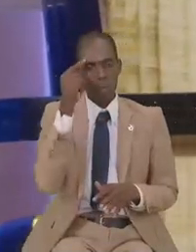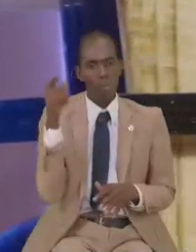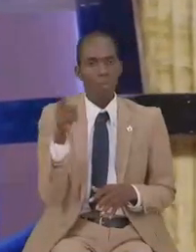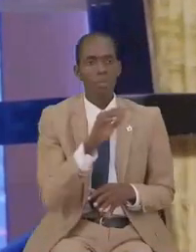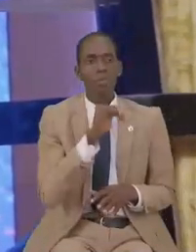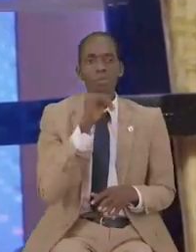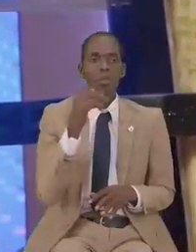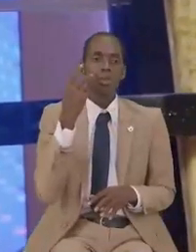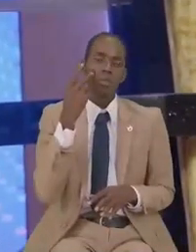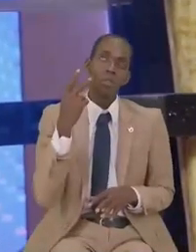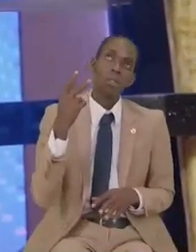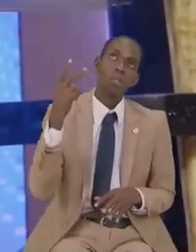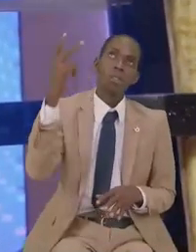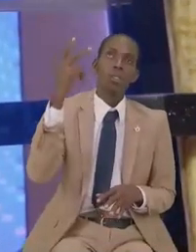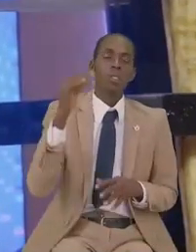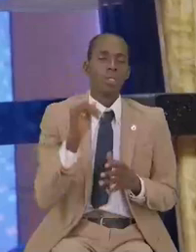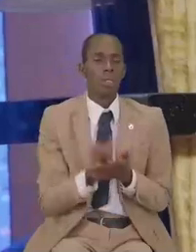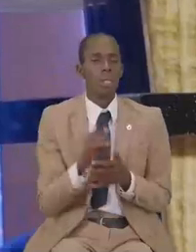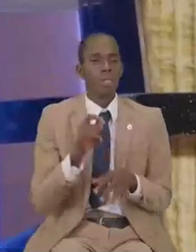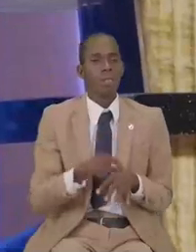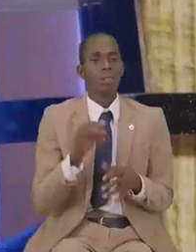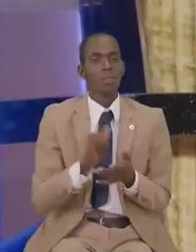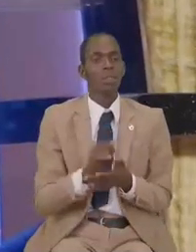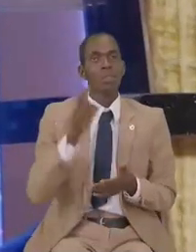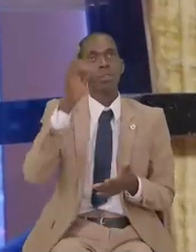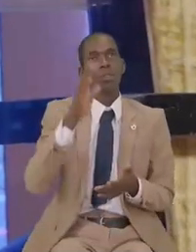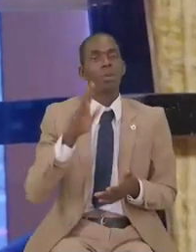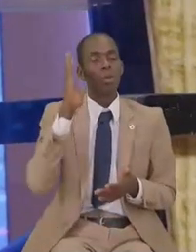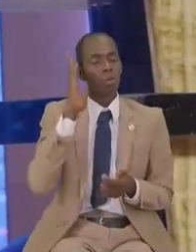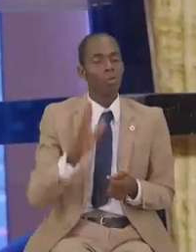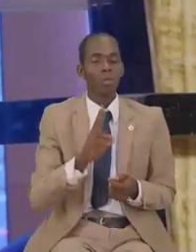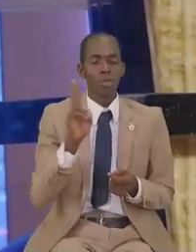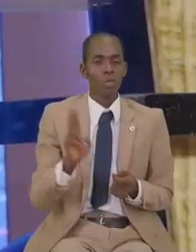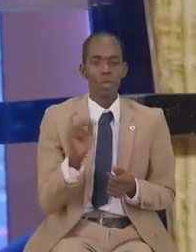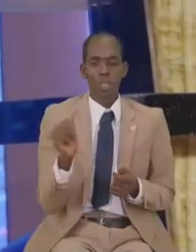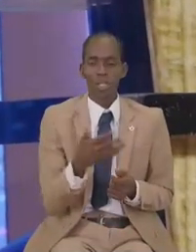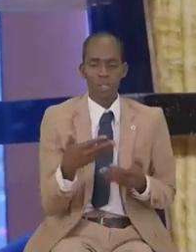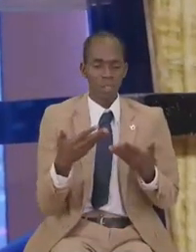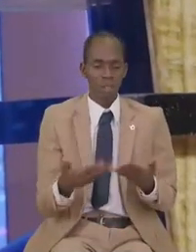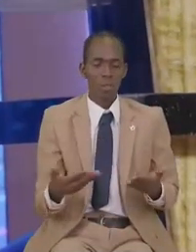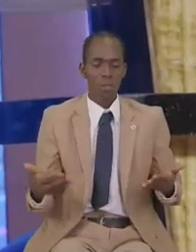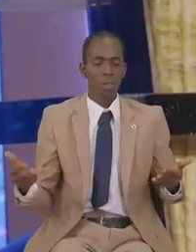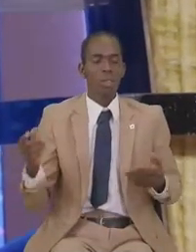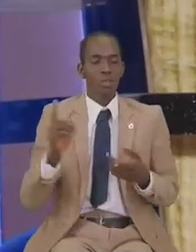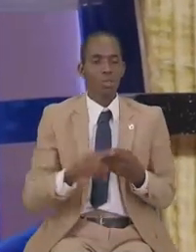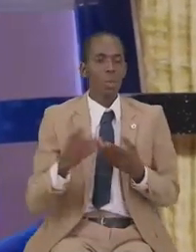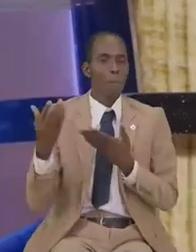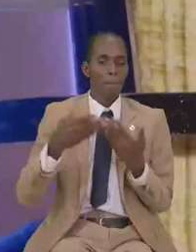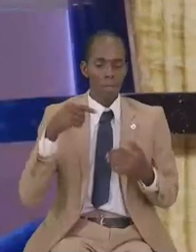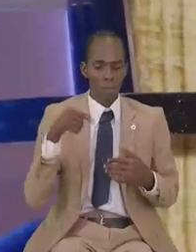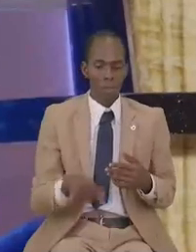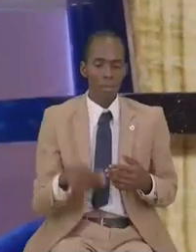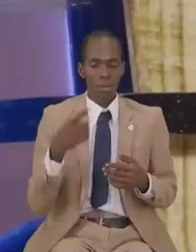pas prévu, n'ont pas envisagé cette période que Dieu va utiliser un instrument pour